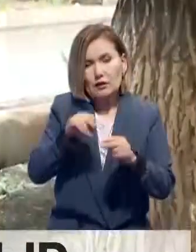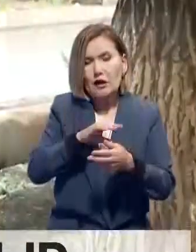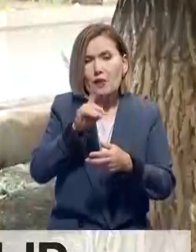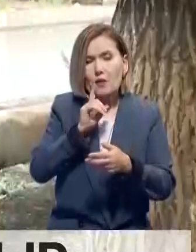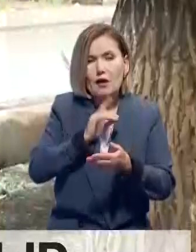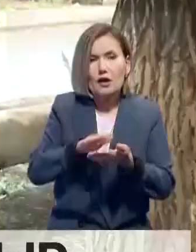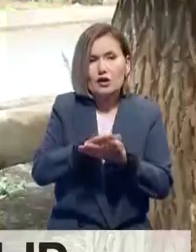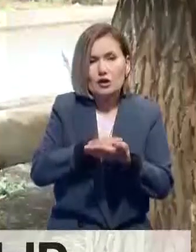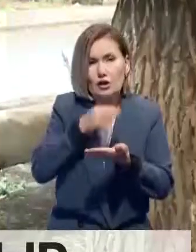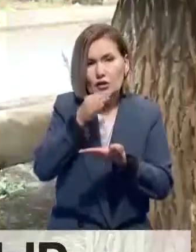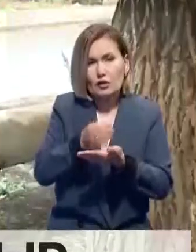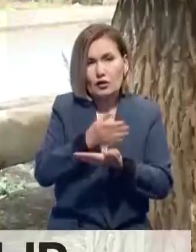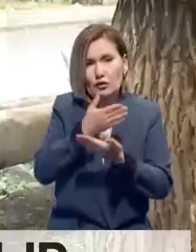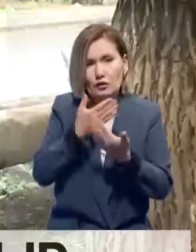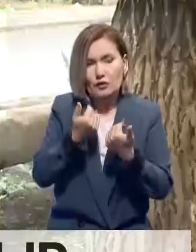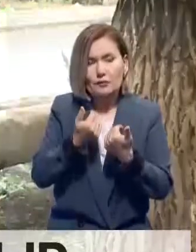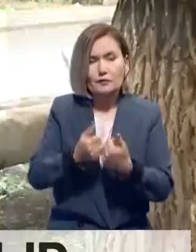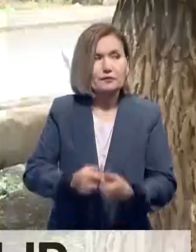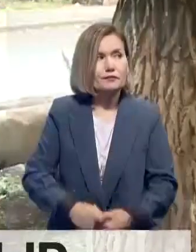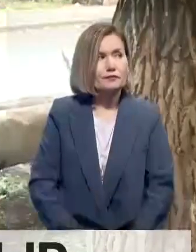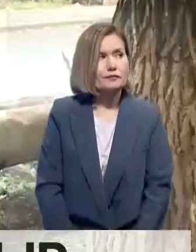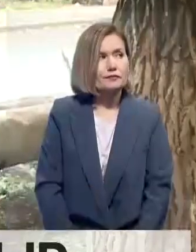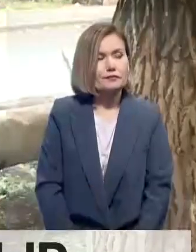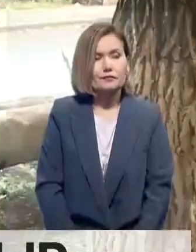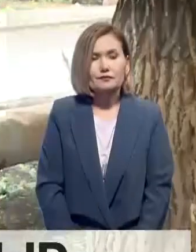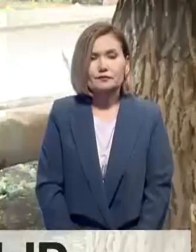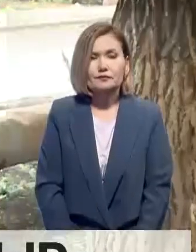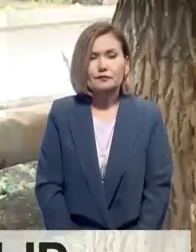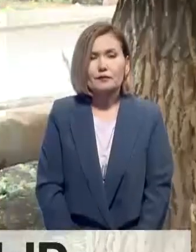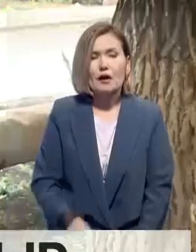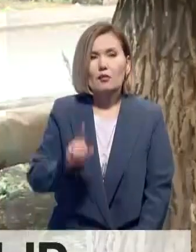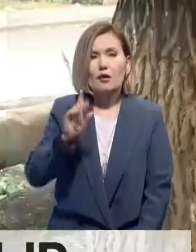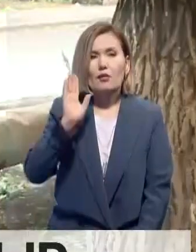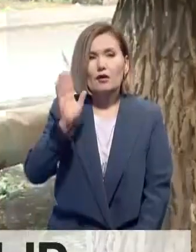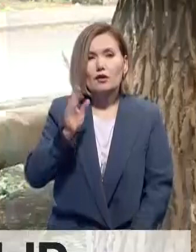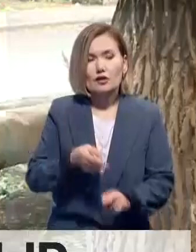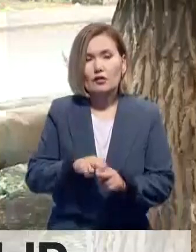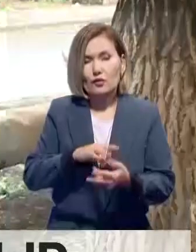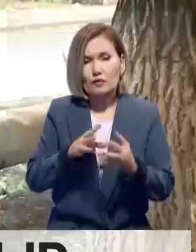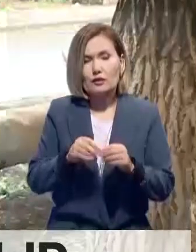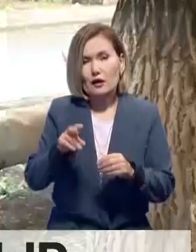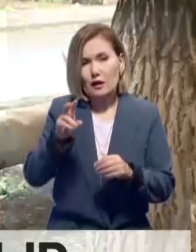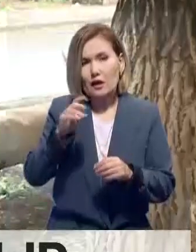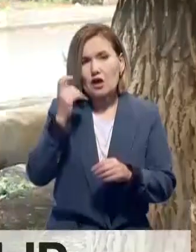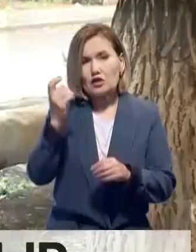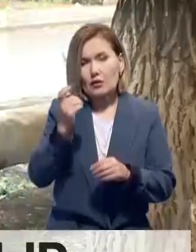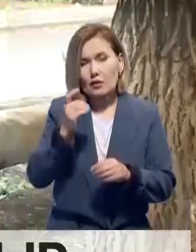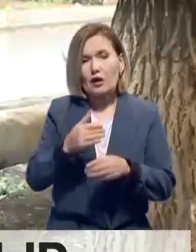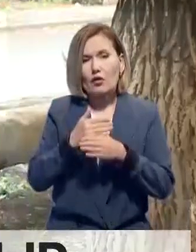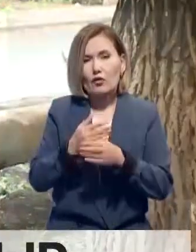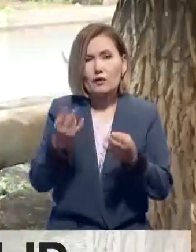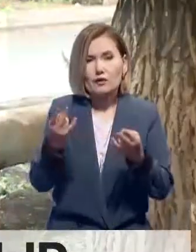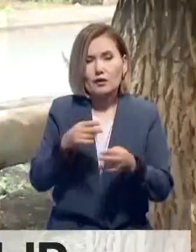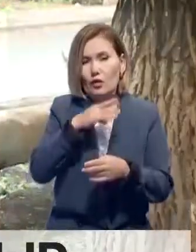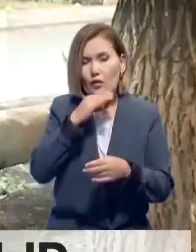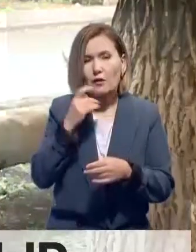ешқандай методикалар ештемен жоғардан түскен жоқ, қандай шаралар қалдан. Бірақ болашақта бір шаралар қалды, мұндай арыздар